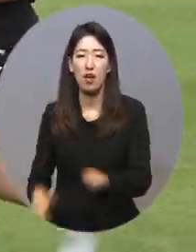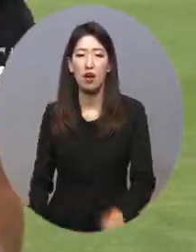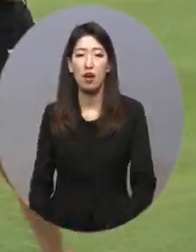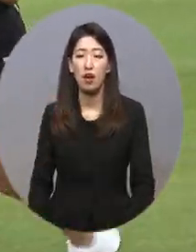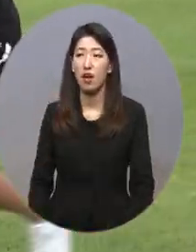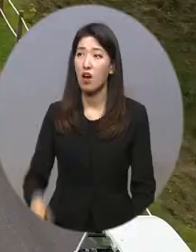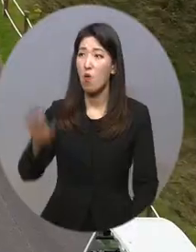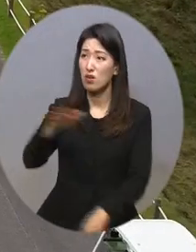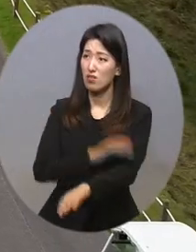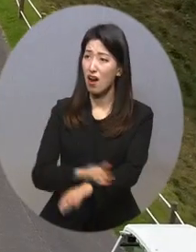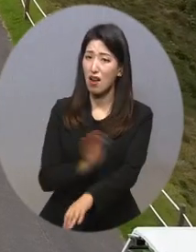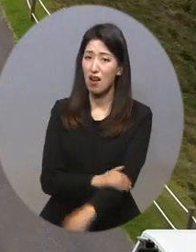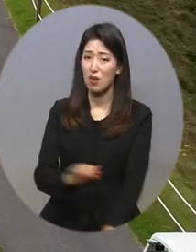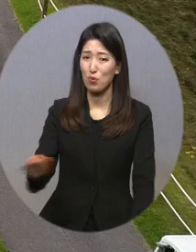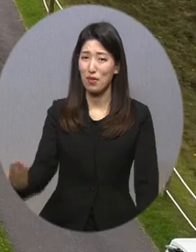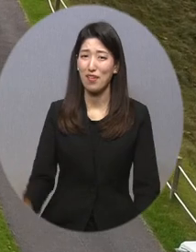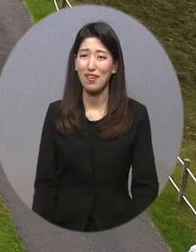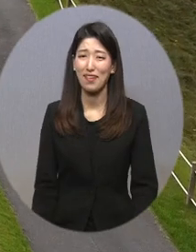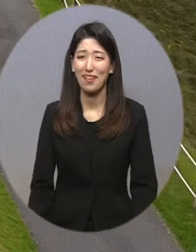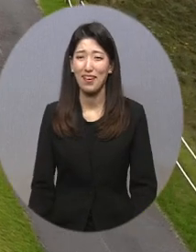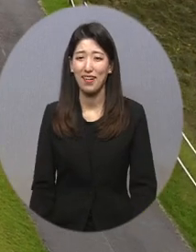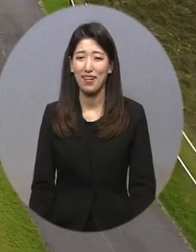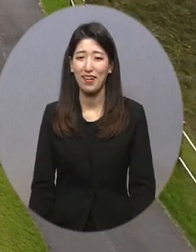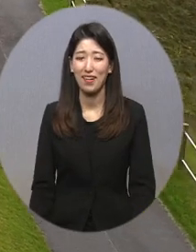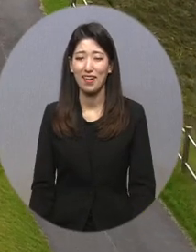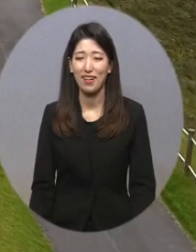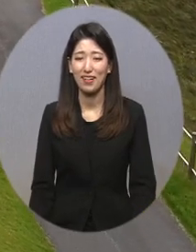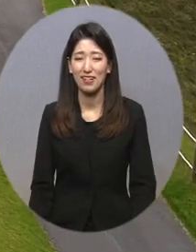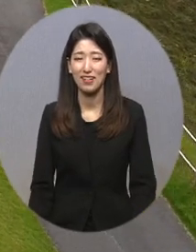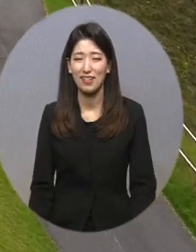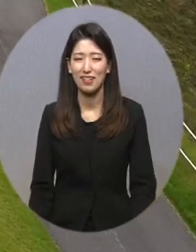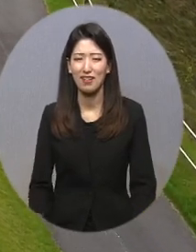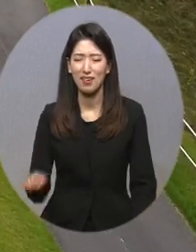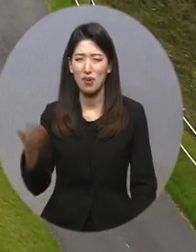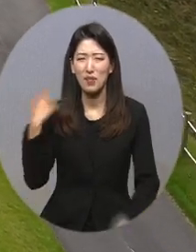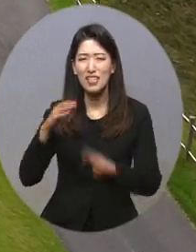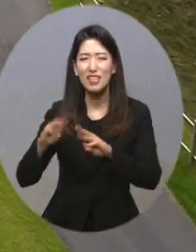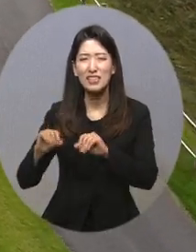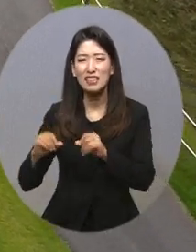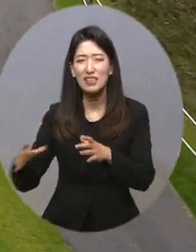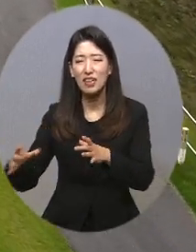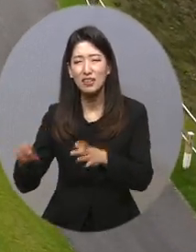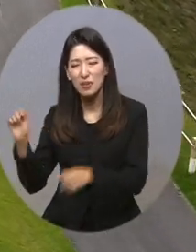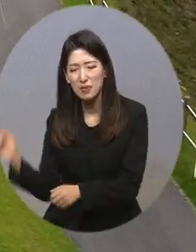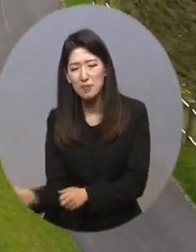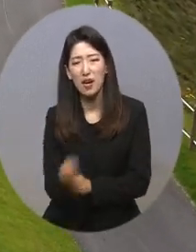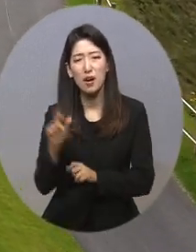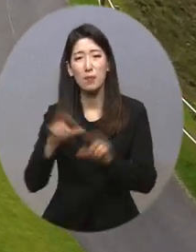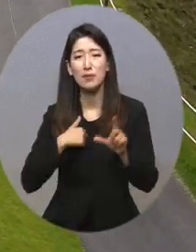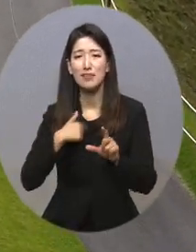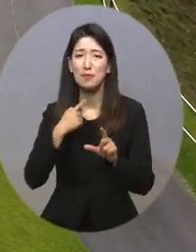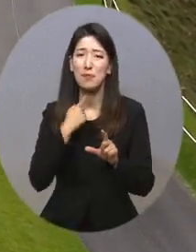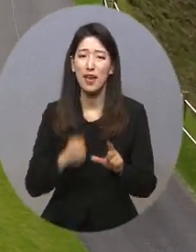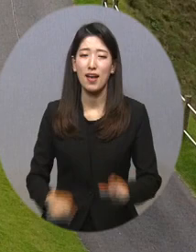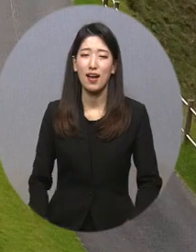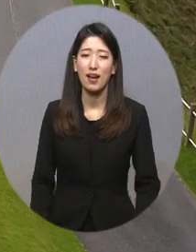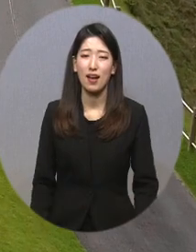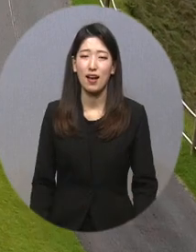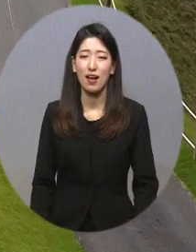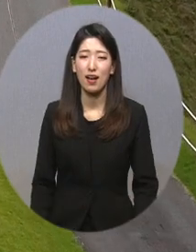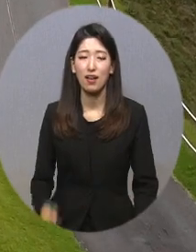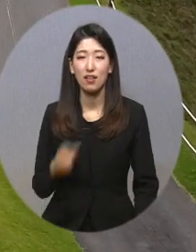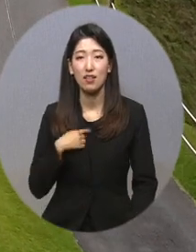쳐야 해. 어, 아 나 저번에도 이런 모습 나왔는데 큰일 났네. 아 뭐 헛스윙